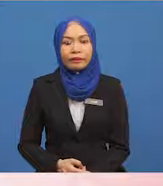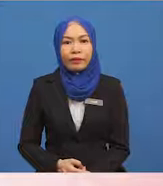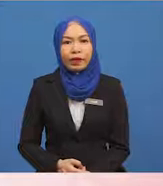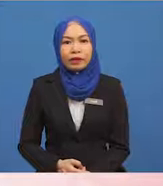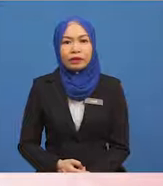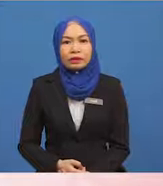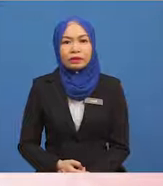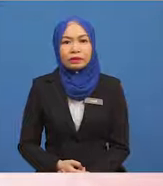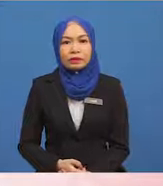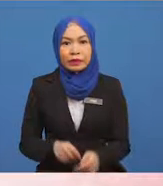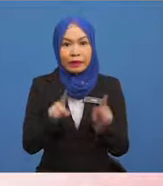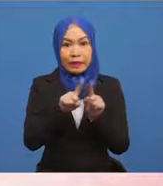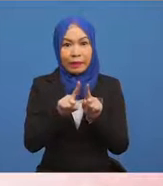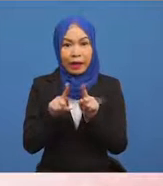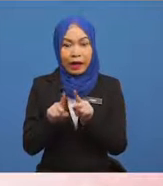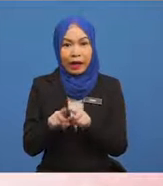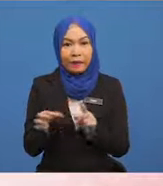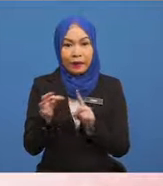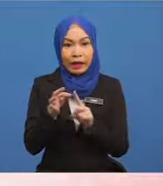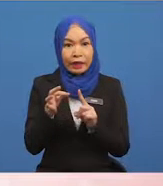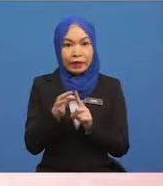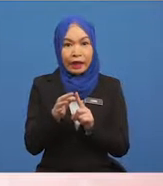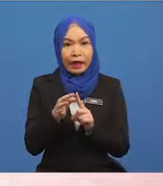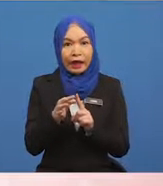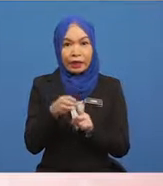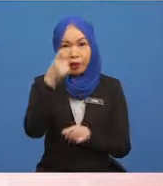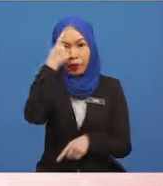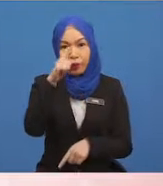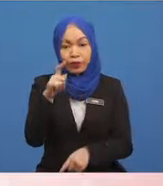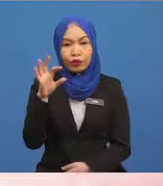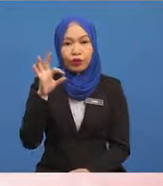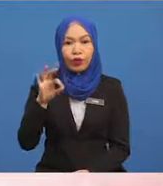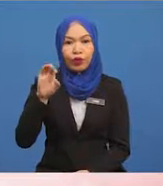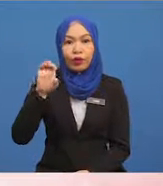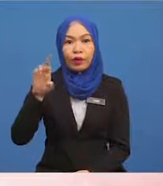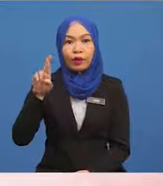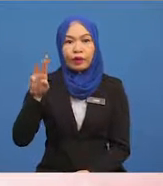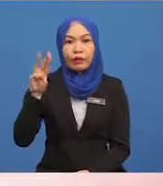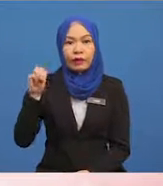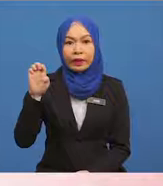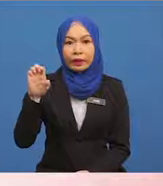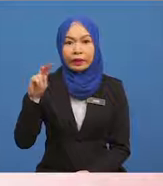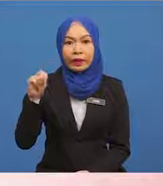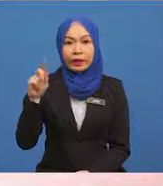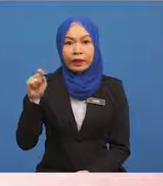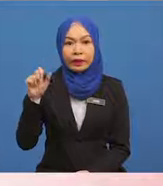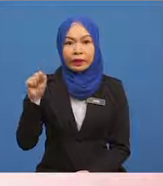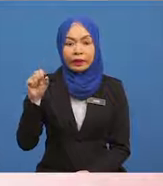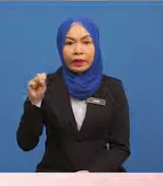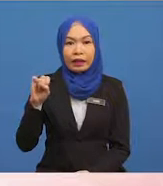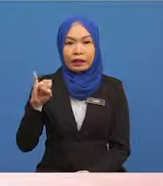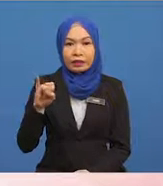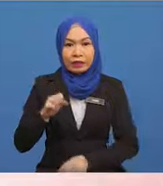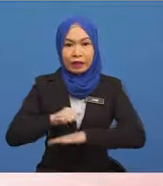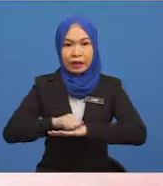bagi fermentasi asid laktik dan fermentasi alkohol.